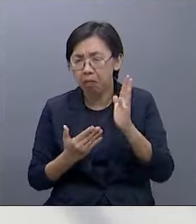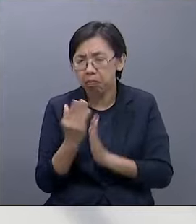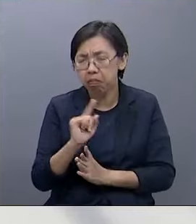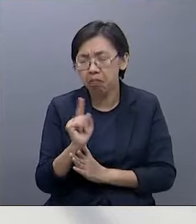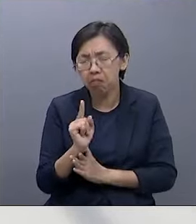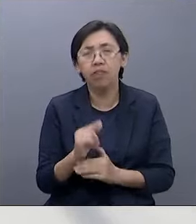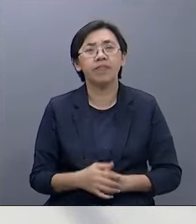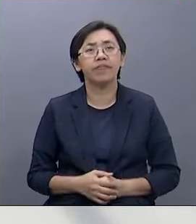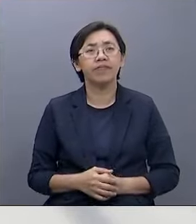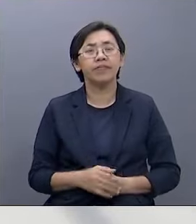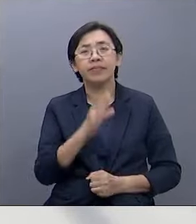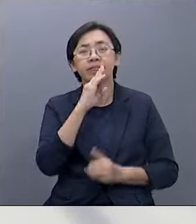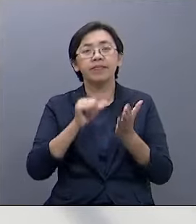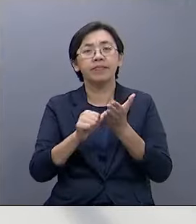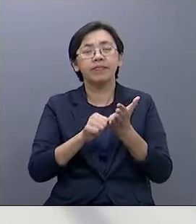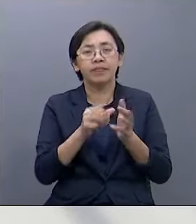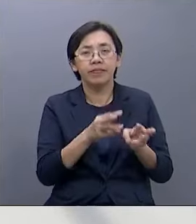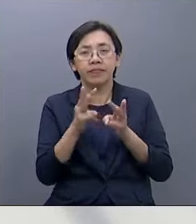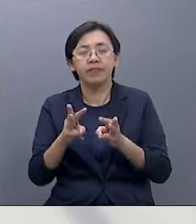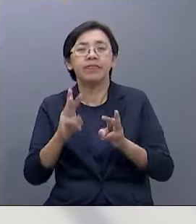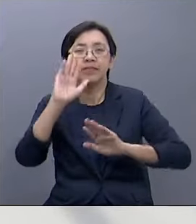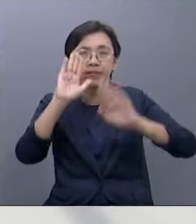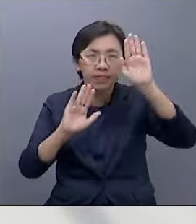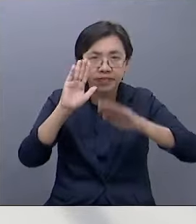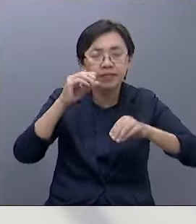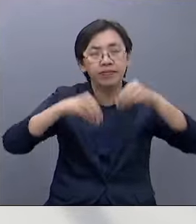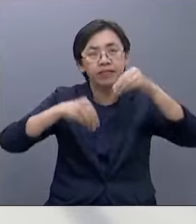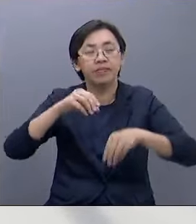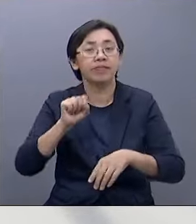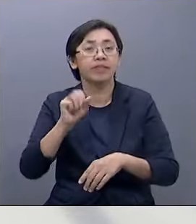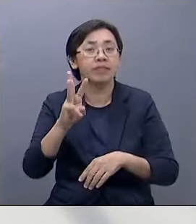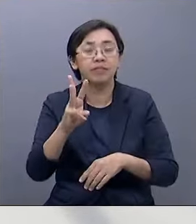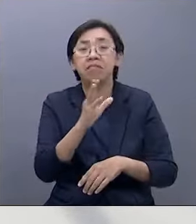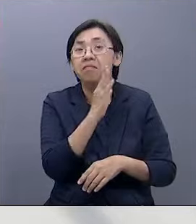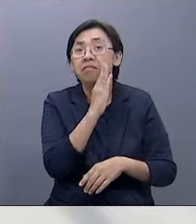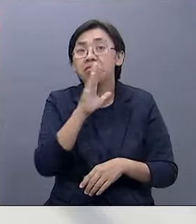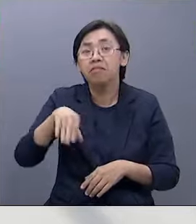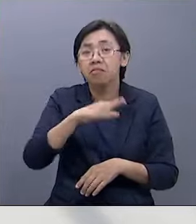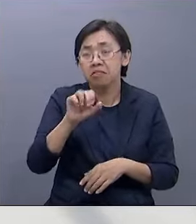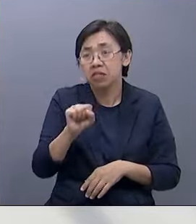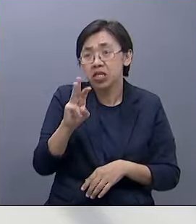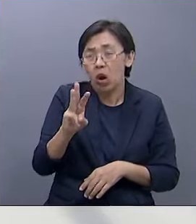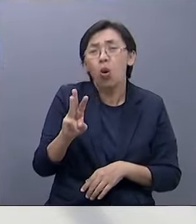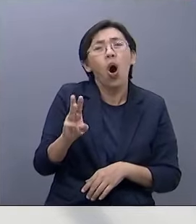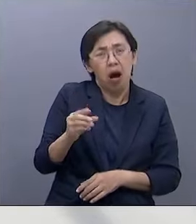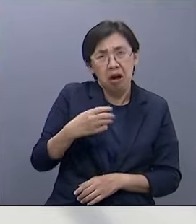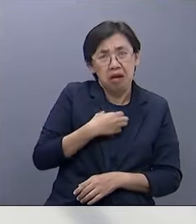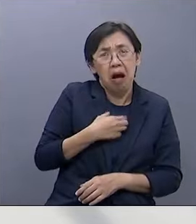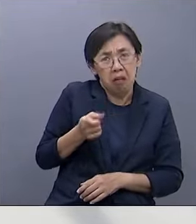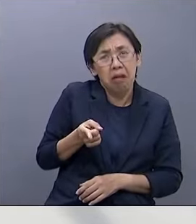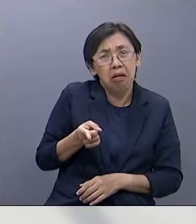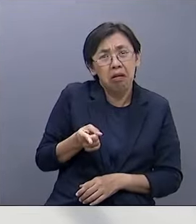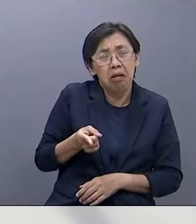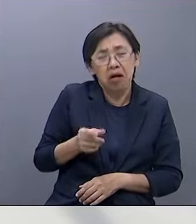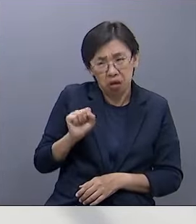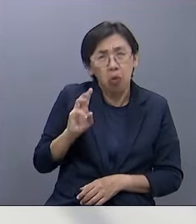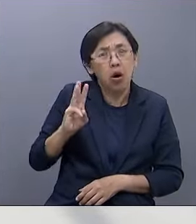ได้ที่จะมีการแก้ไขวิธีการเลือกสวหรือกระทั่งคำถามที่ว่าเรายังควรมีสวอยู่อีกหรือไม่ซึ่งคำถามเหล่า